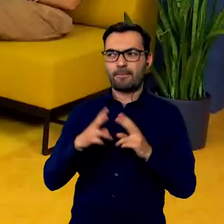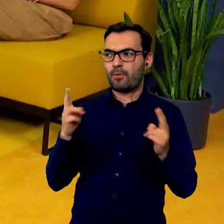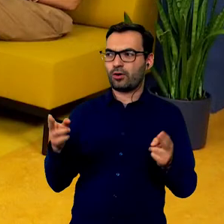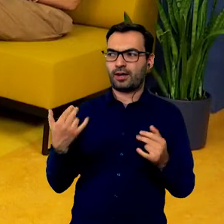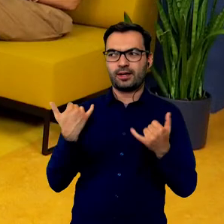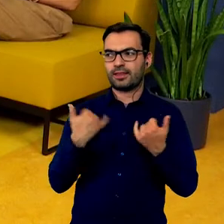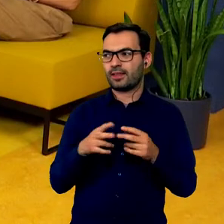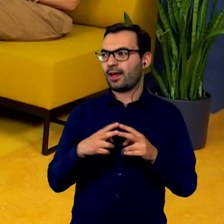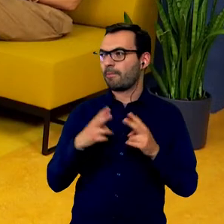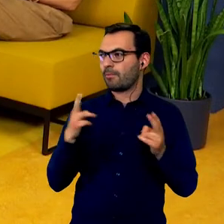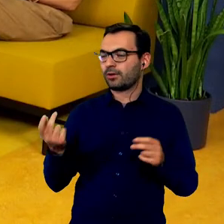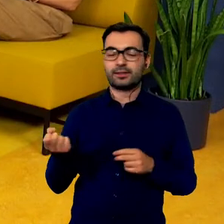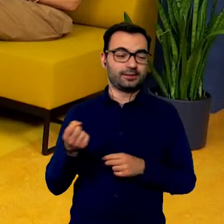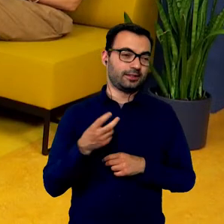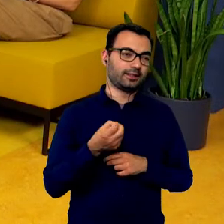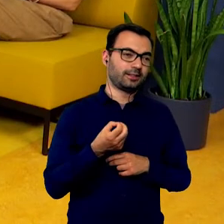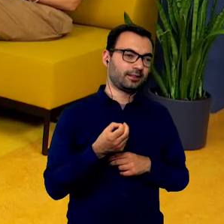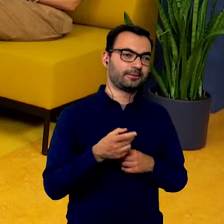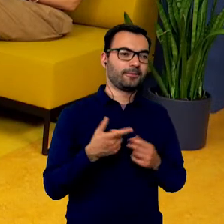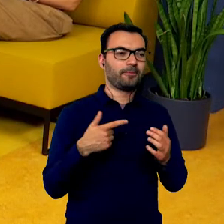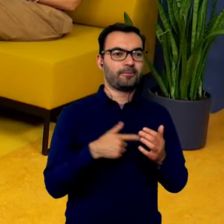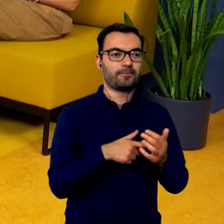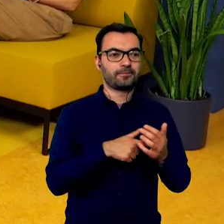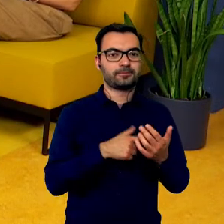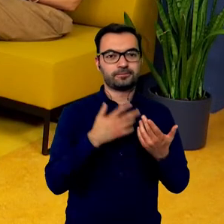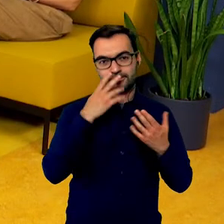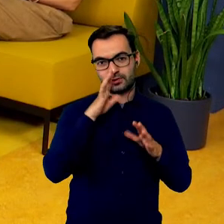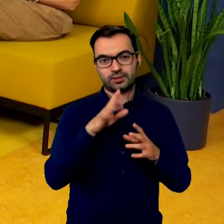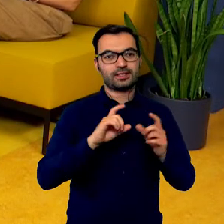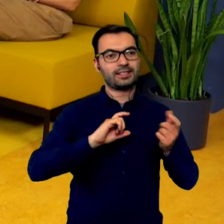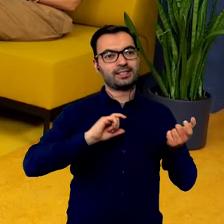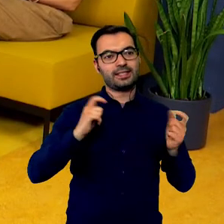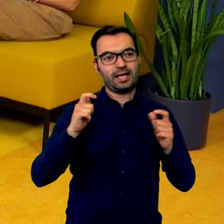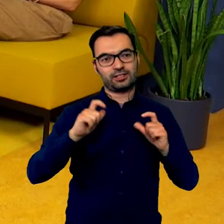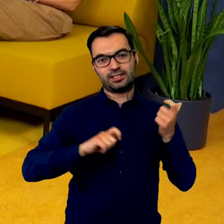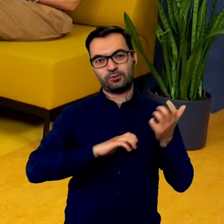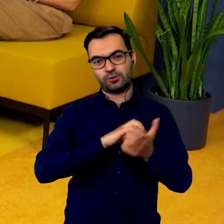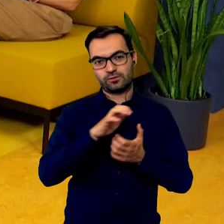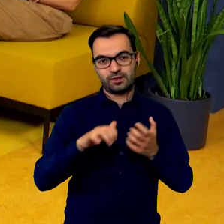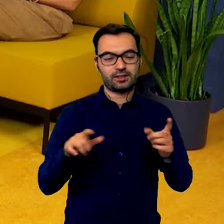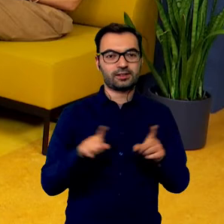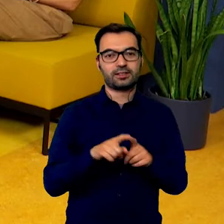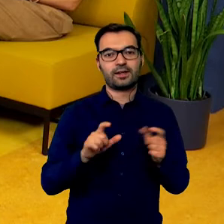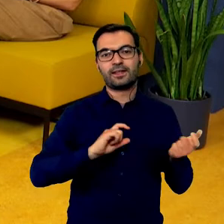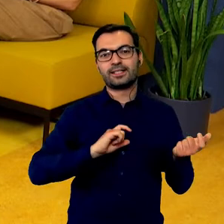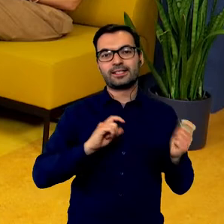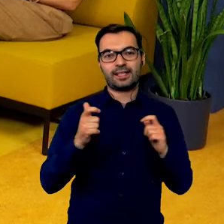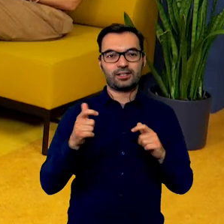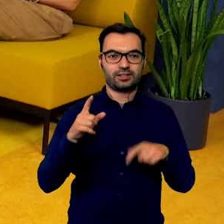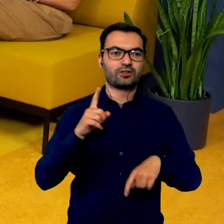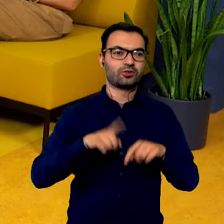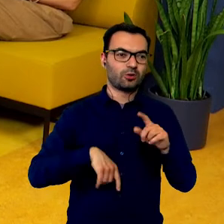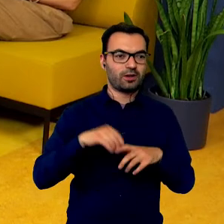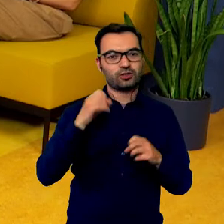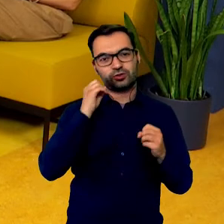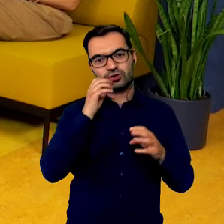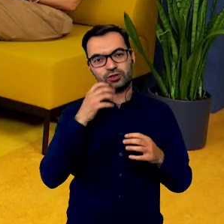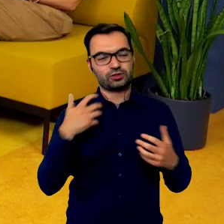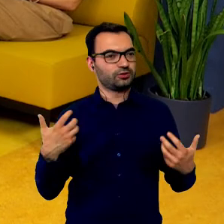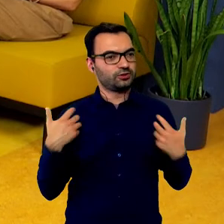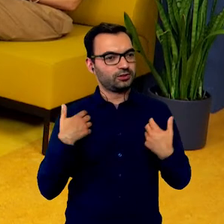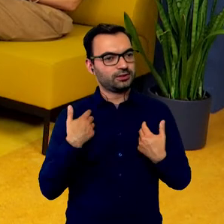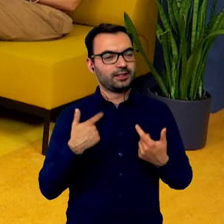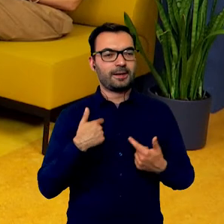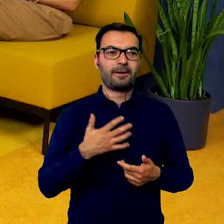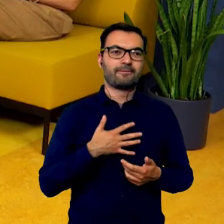nie, ale inna epoka. Inna epoka, tak. Mhm. I wyznaczają to i zdarzenia ogólnoświatowe, i zdarzenia w naszym takim planie codziennym. No a wydaje